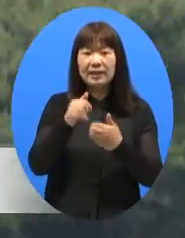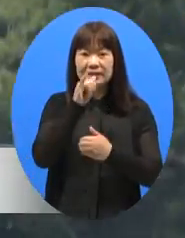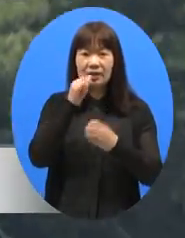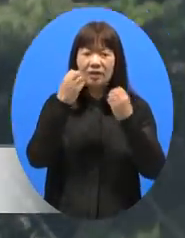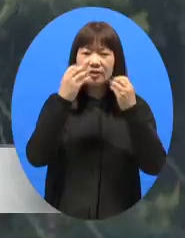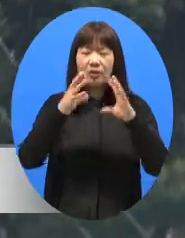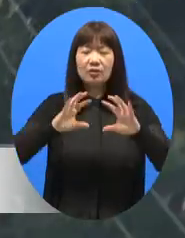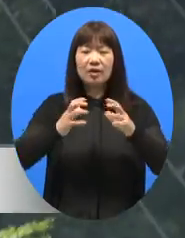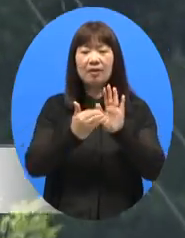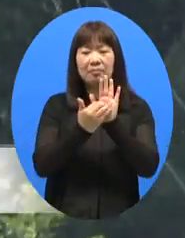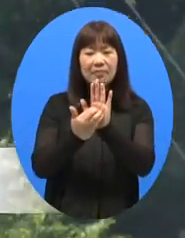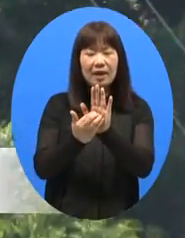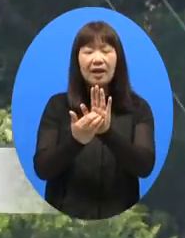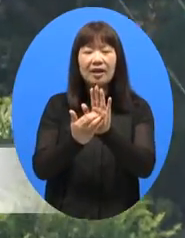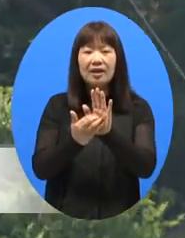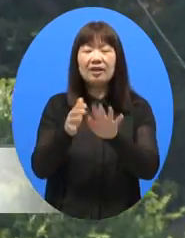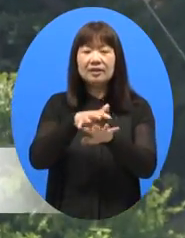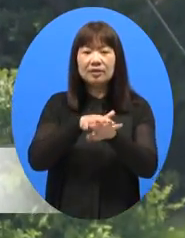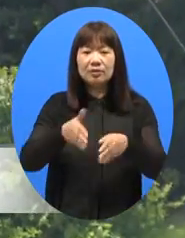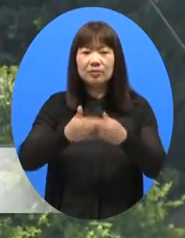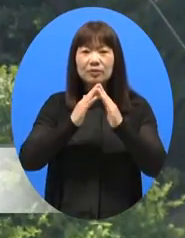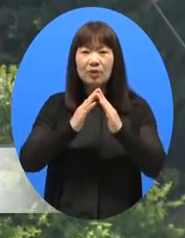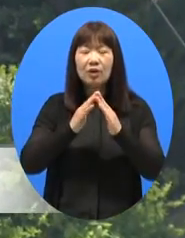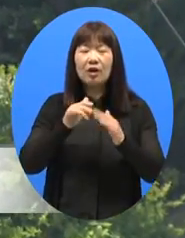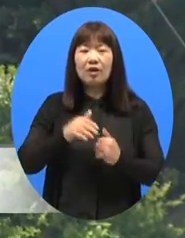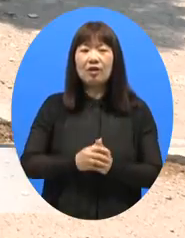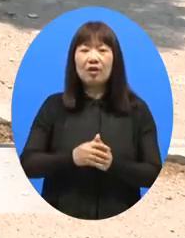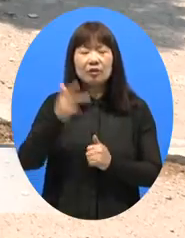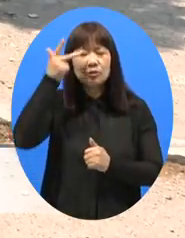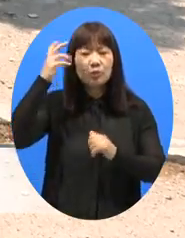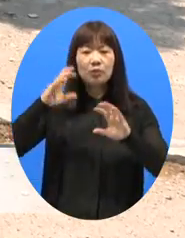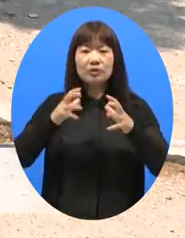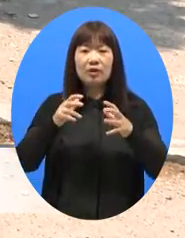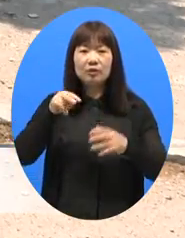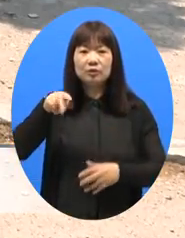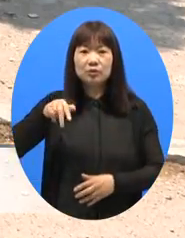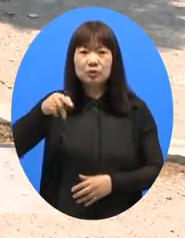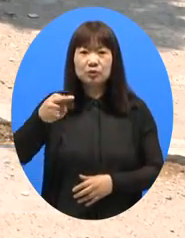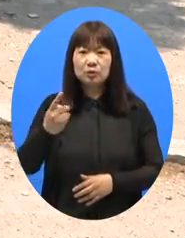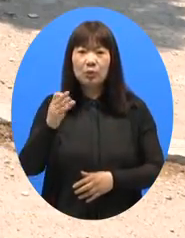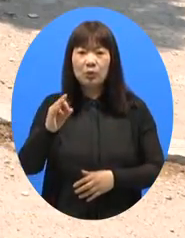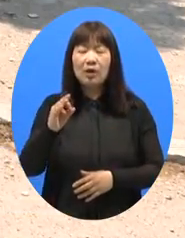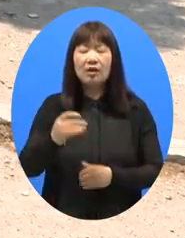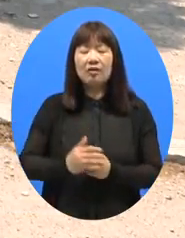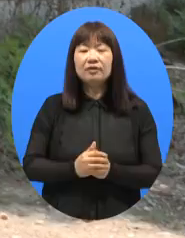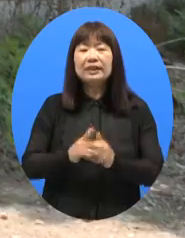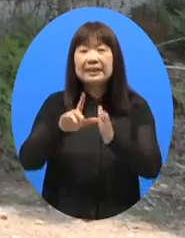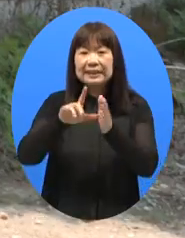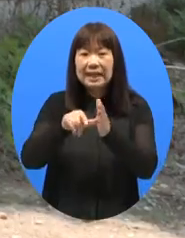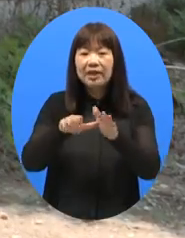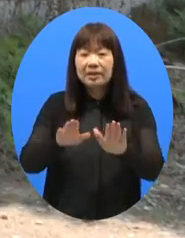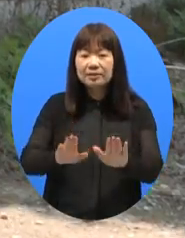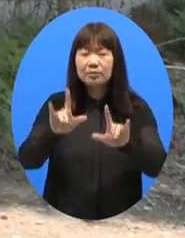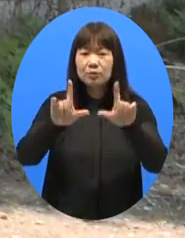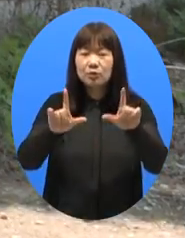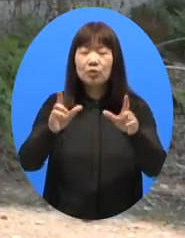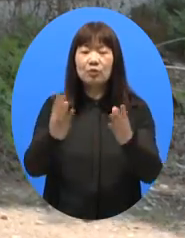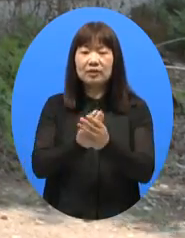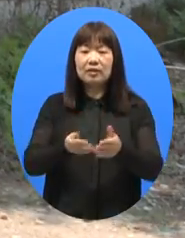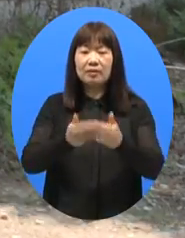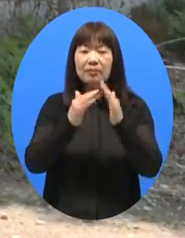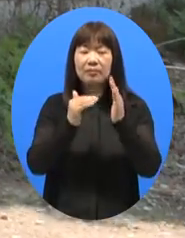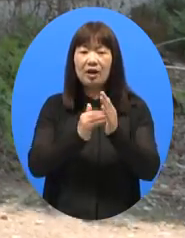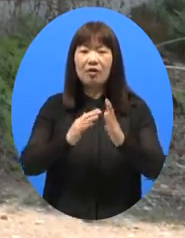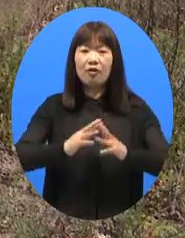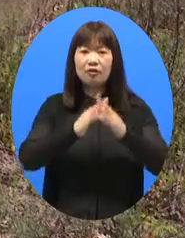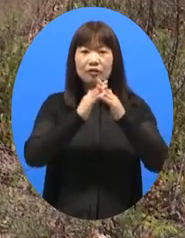세워야 한다며 조선 숙종 때 1711년 지금의 모습이 완성됐습니다. 당시 건설은 딱